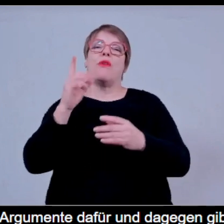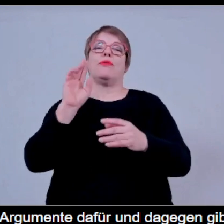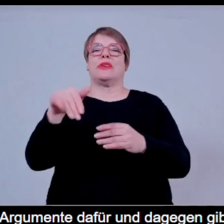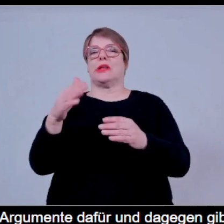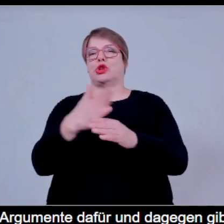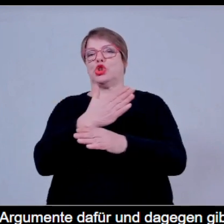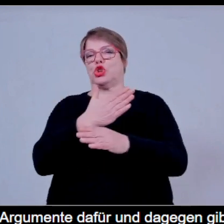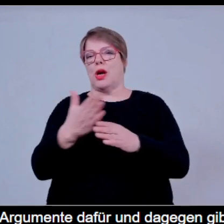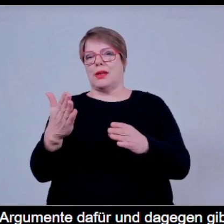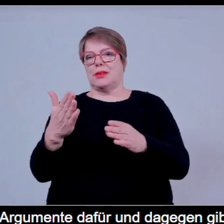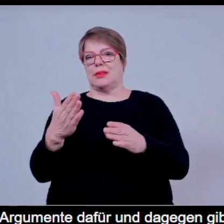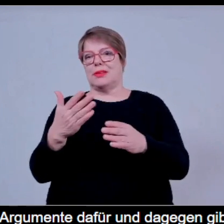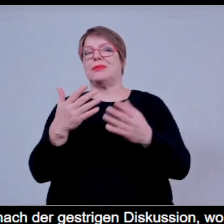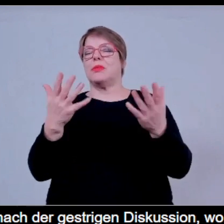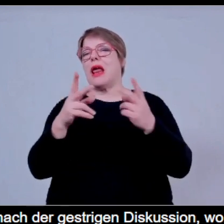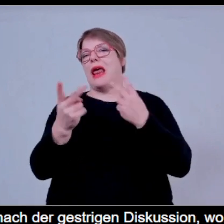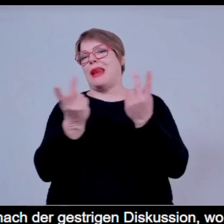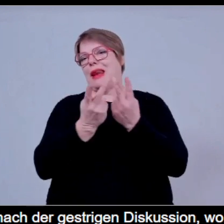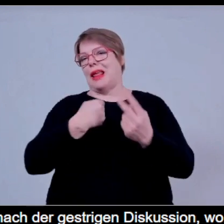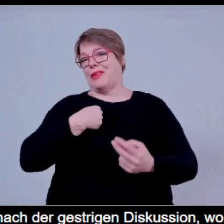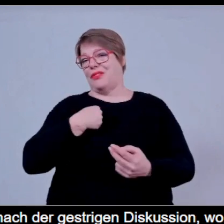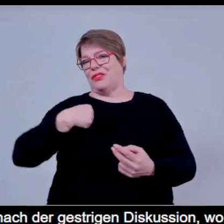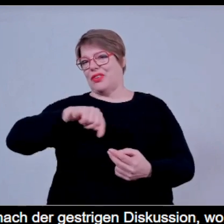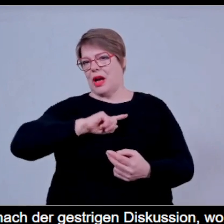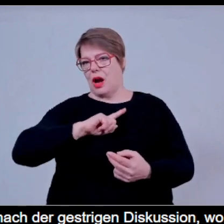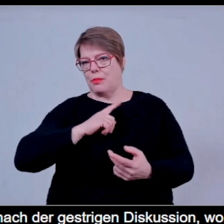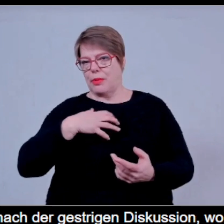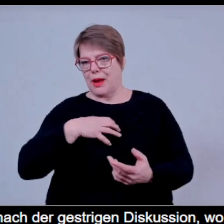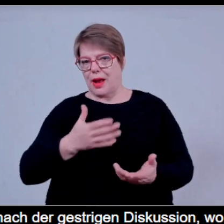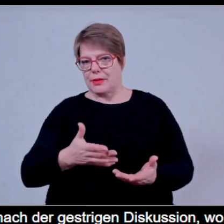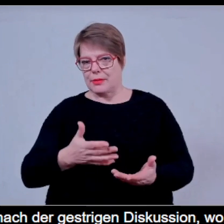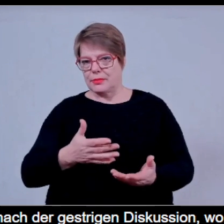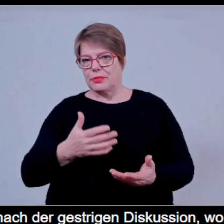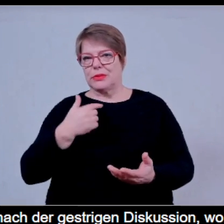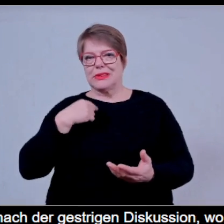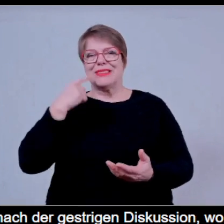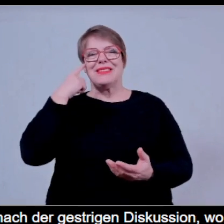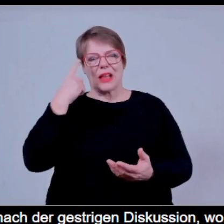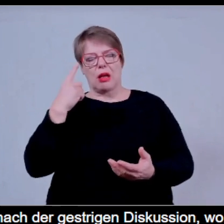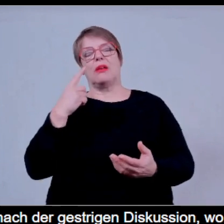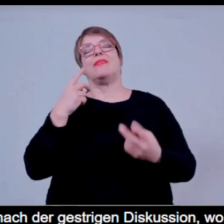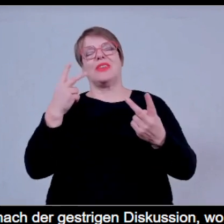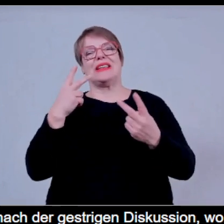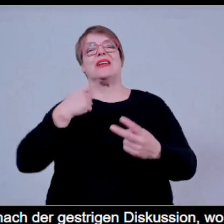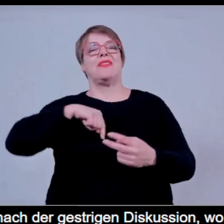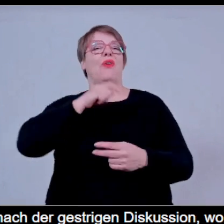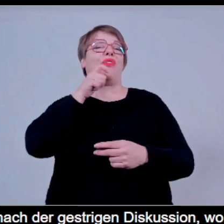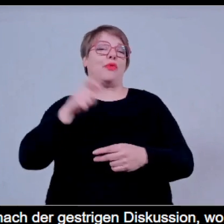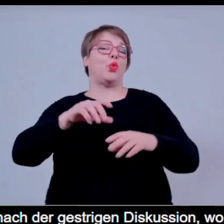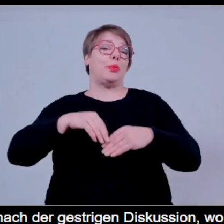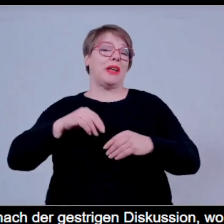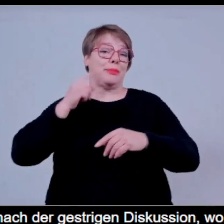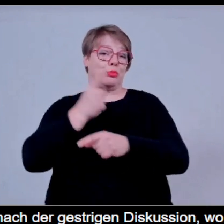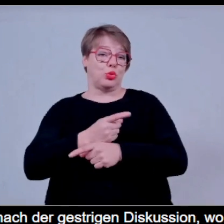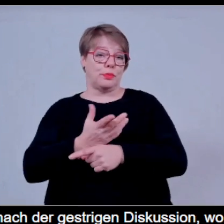den Atemwegserkrankungen im Moment einen Stand haben von SARS-CoV-2 6 Prozent, in Bayern 5,8, Influenza 36